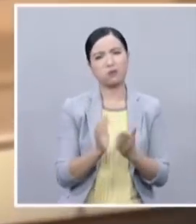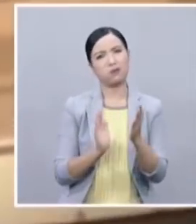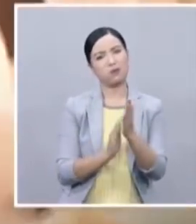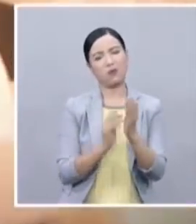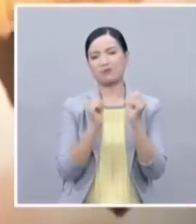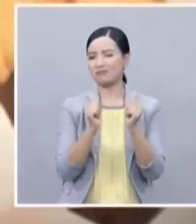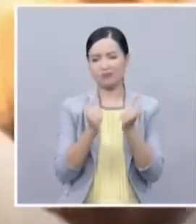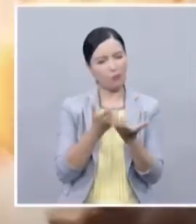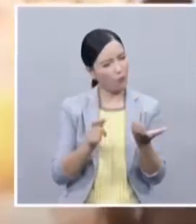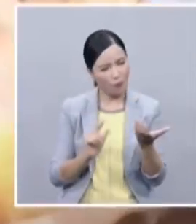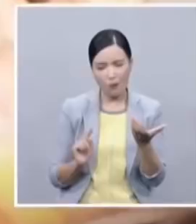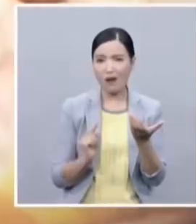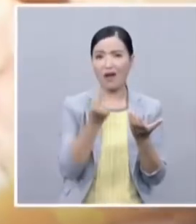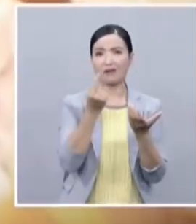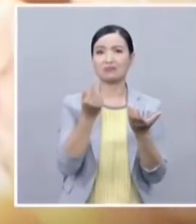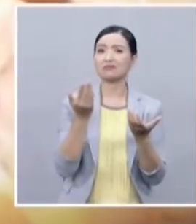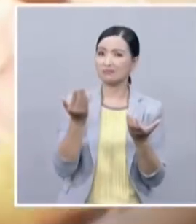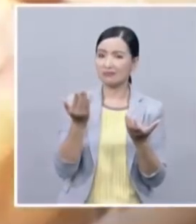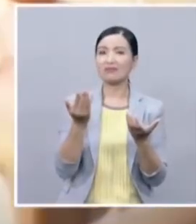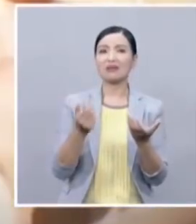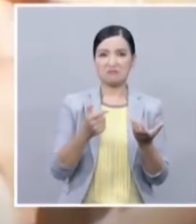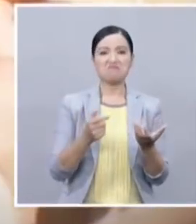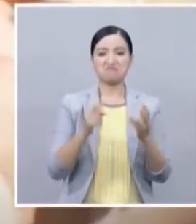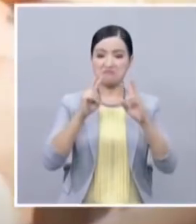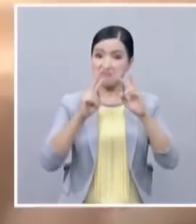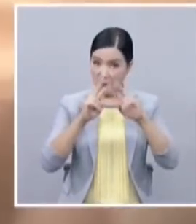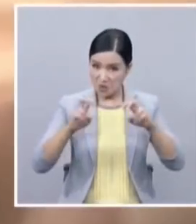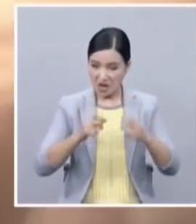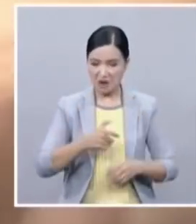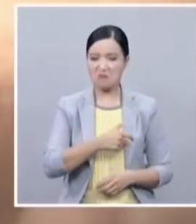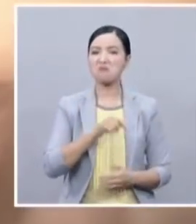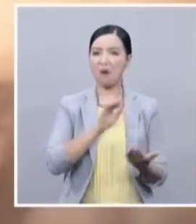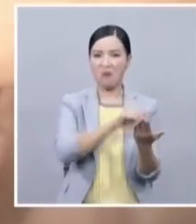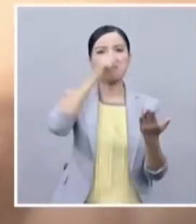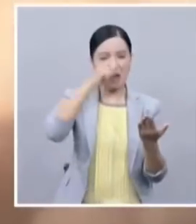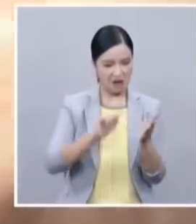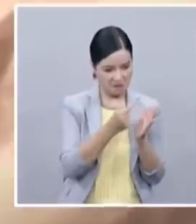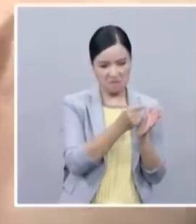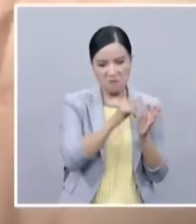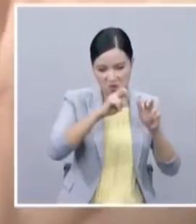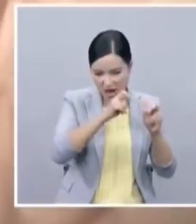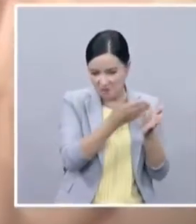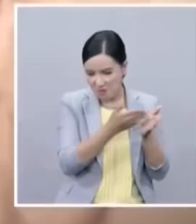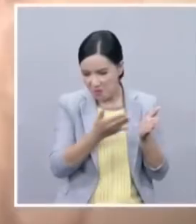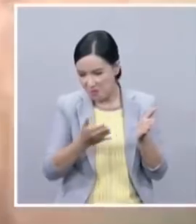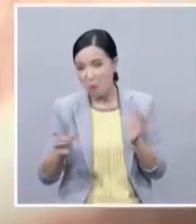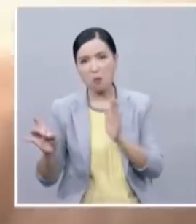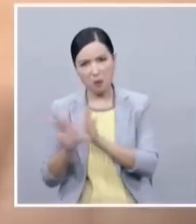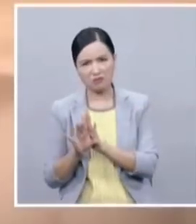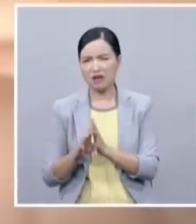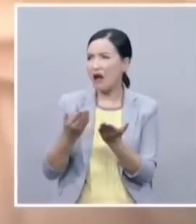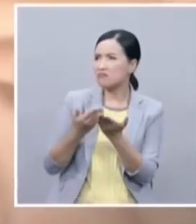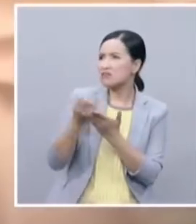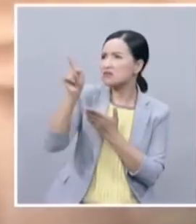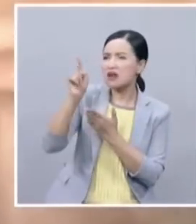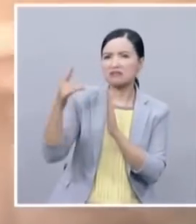างยิ่งเป็นนวัตกรรมชิ้นแรกที่เป็นการโดยนักวิจัยในประเทศไทยตั้งแต่ต้นทางจนถึงปลายทางโดยไม่ต้องอาศัยการซื้